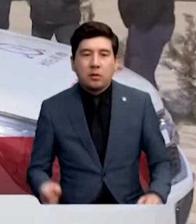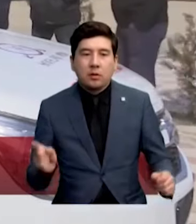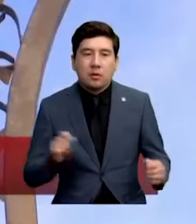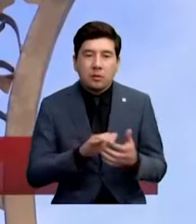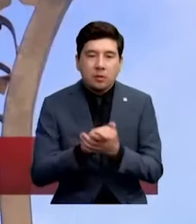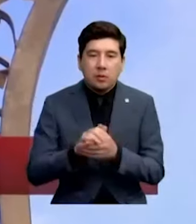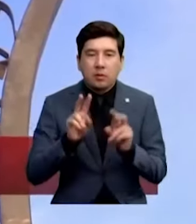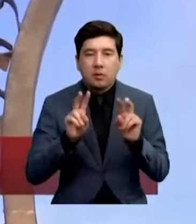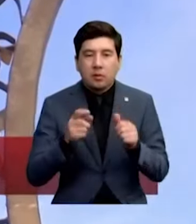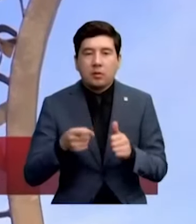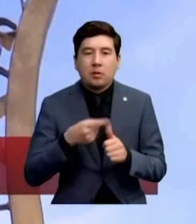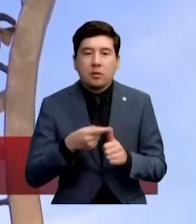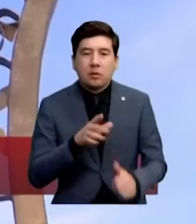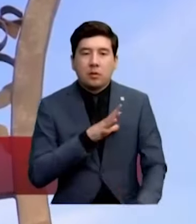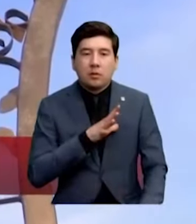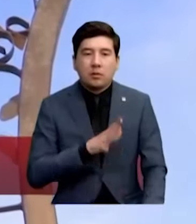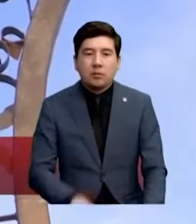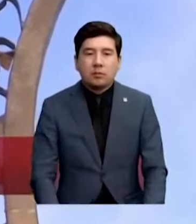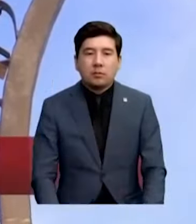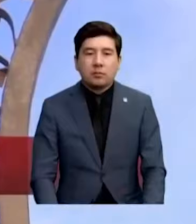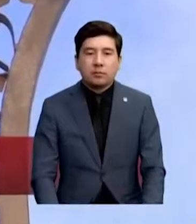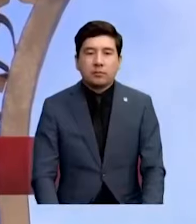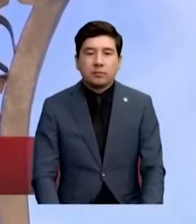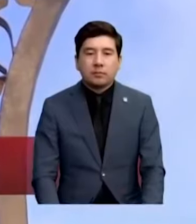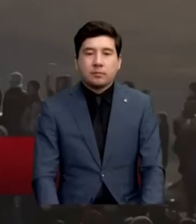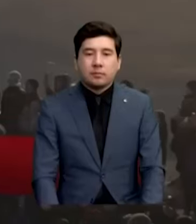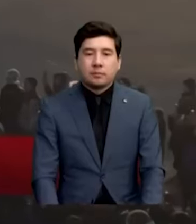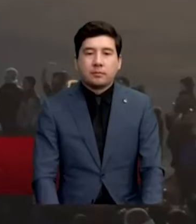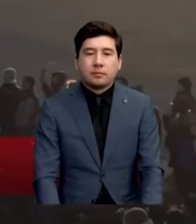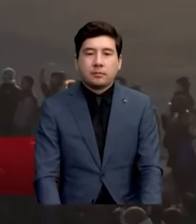деп атадық.